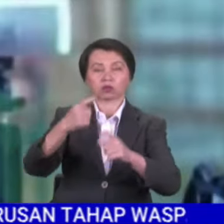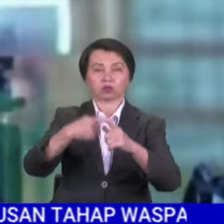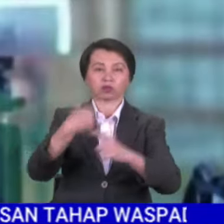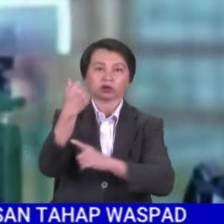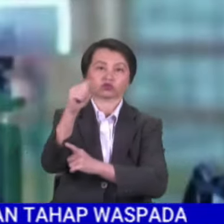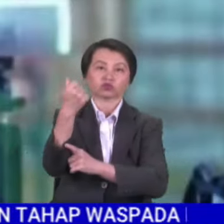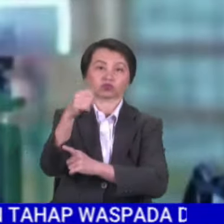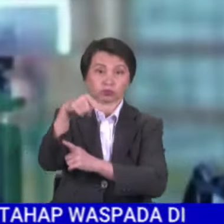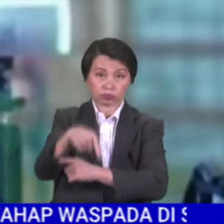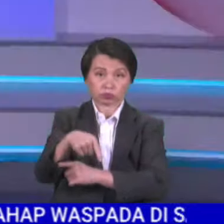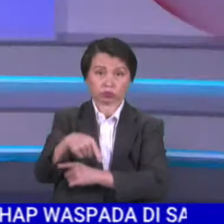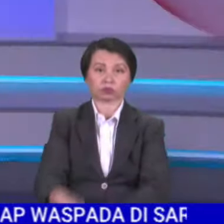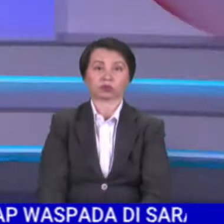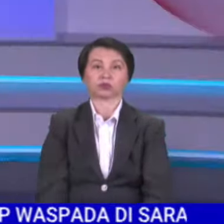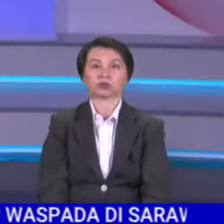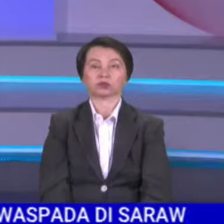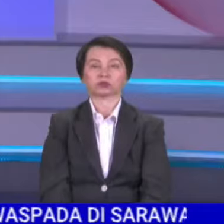ini.